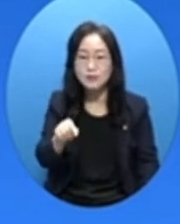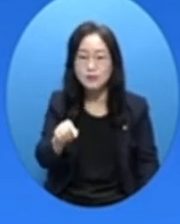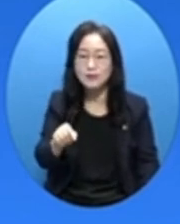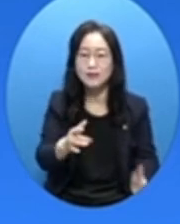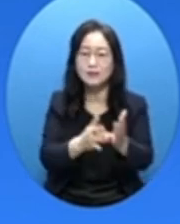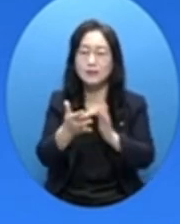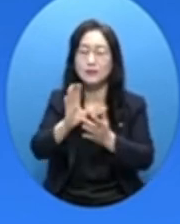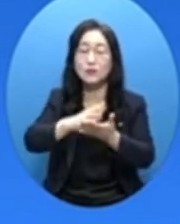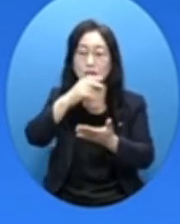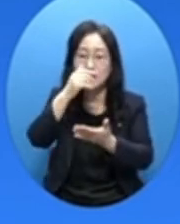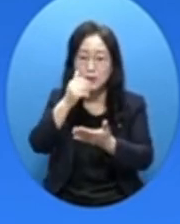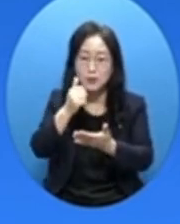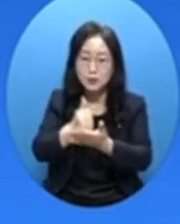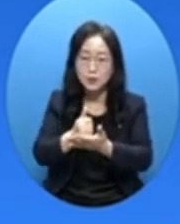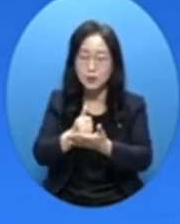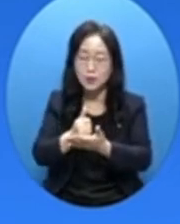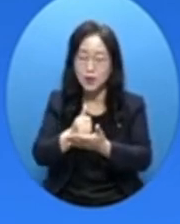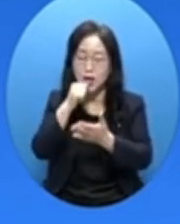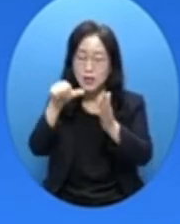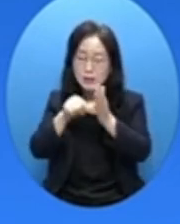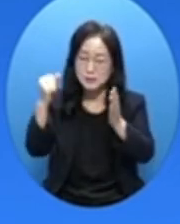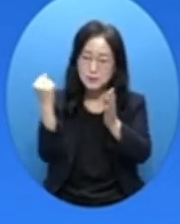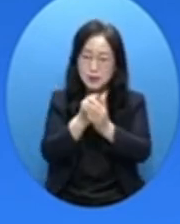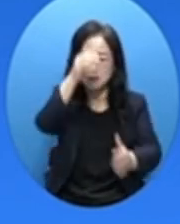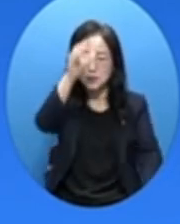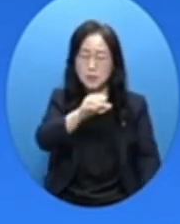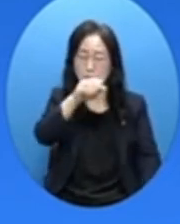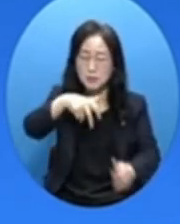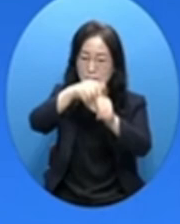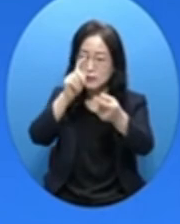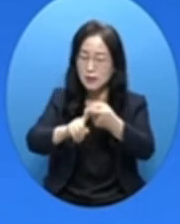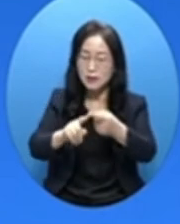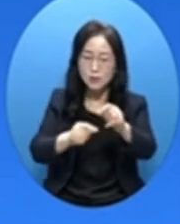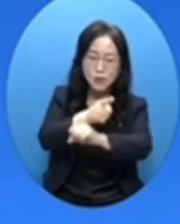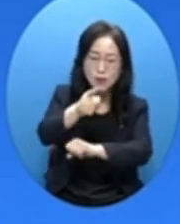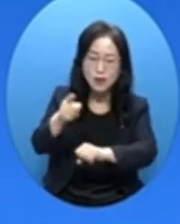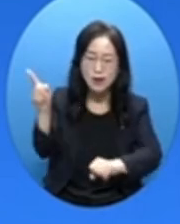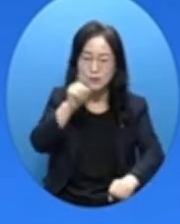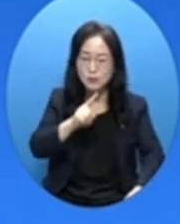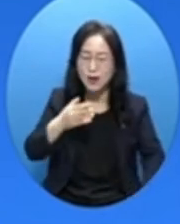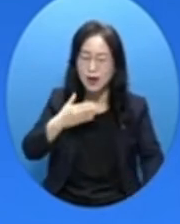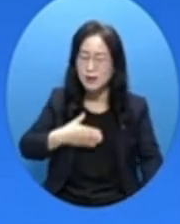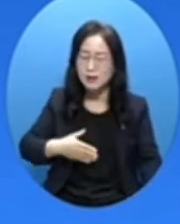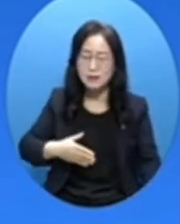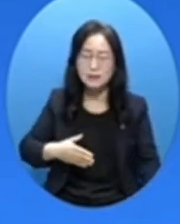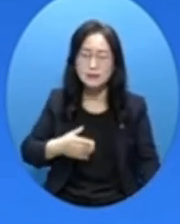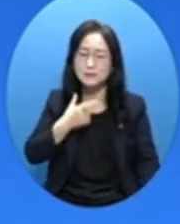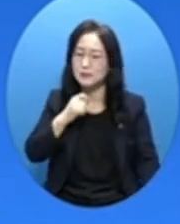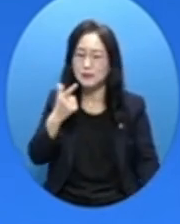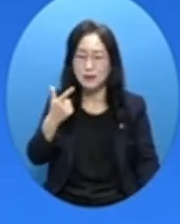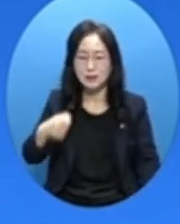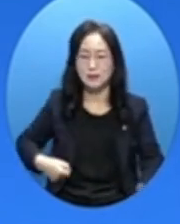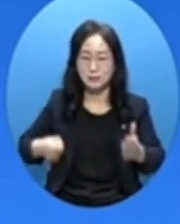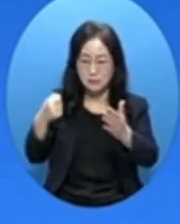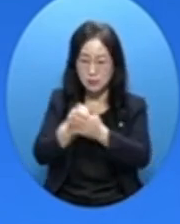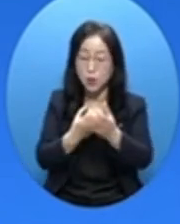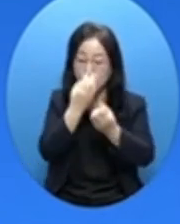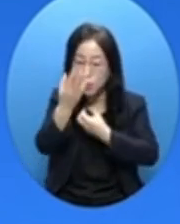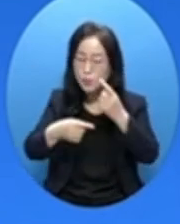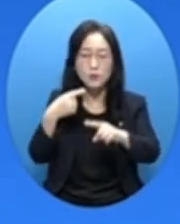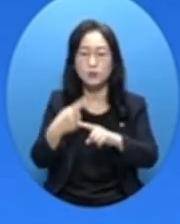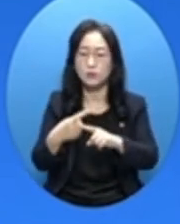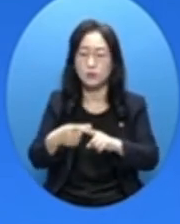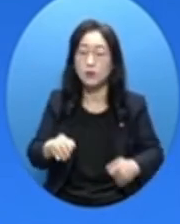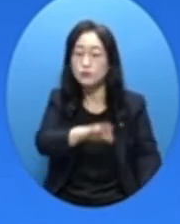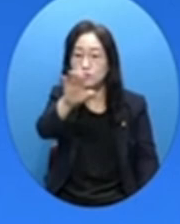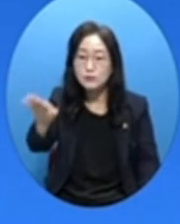예수 그리스도가 그 십자가에 못 박힌 것 외에는 아무것도 알지 아니하기로 작정했다고 고백한 것처럼 우리 삶에